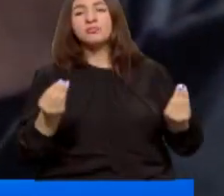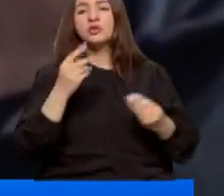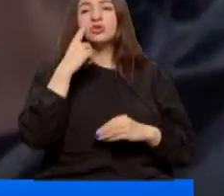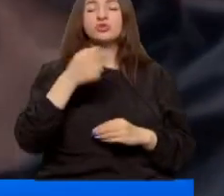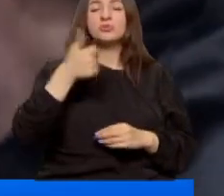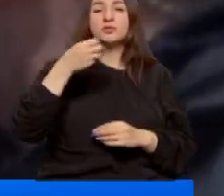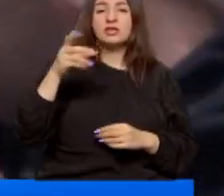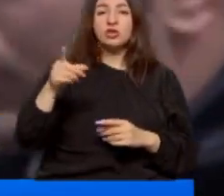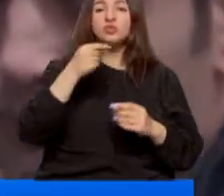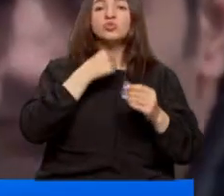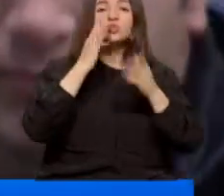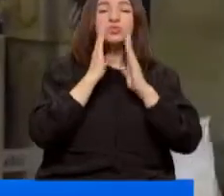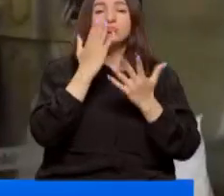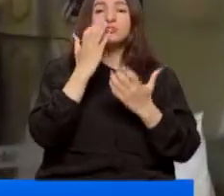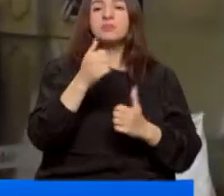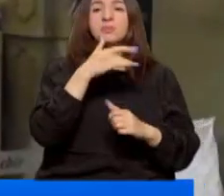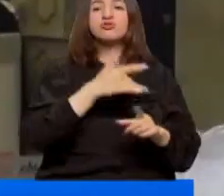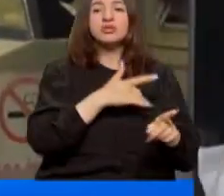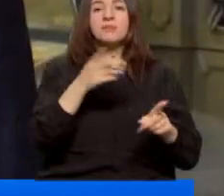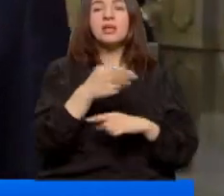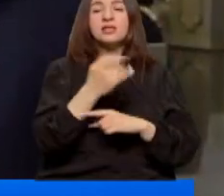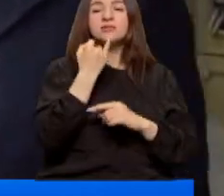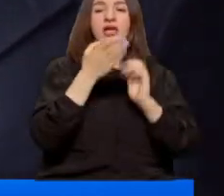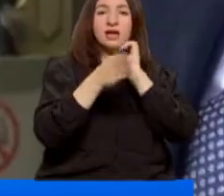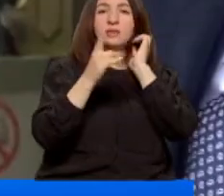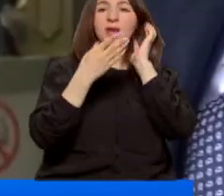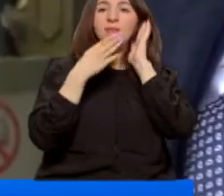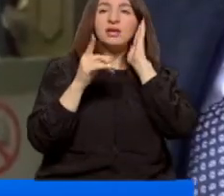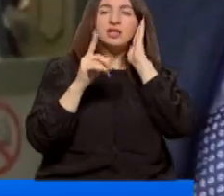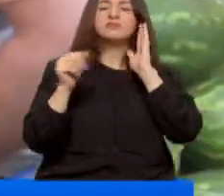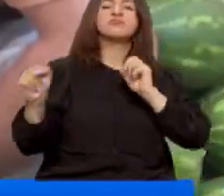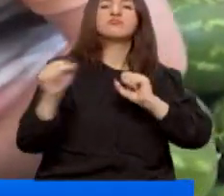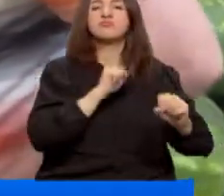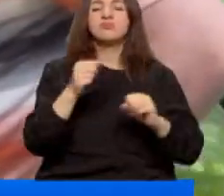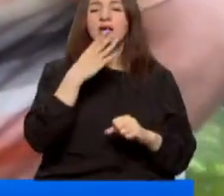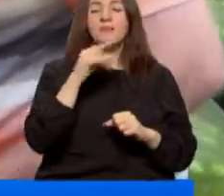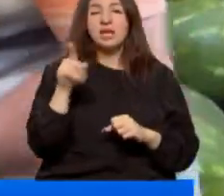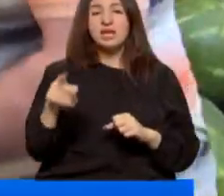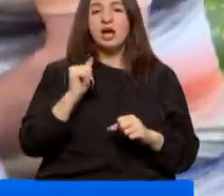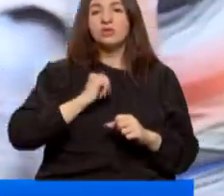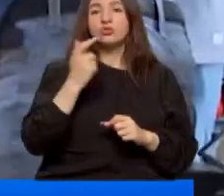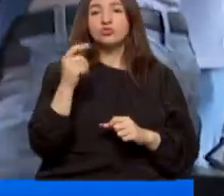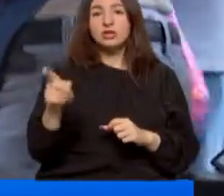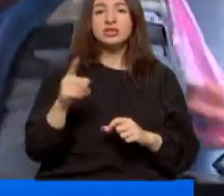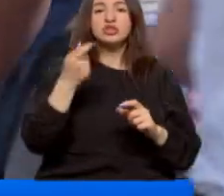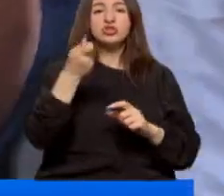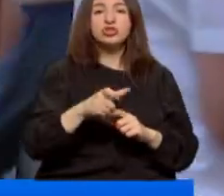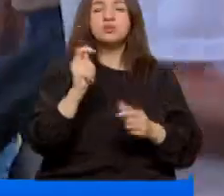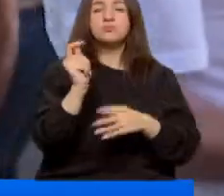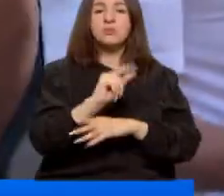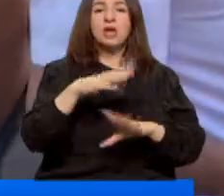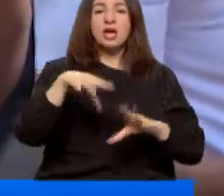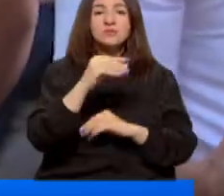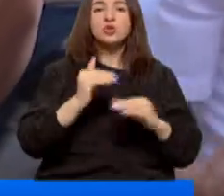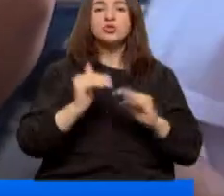Cumhurbaşkanı Erdoğan'ın şükür tavsiyesi Babacan'ın Balıkesir ziyaretinde bir emeklinin tepkisi. Emekli, asgari ücretli, işçi, memur